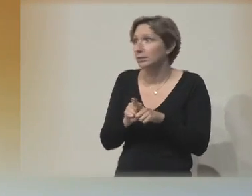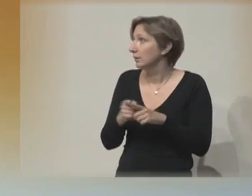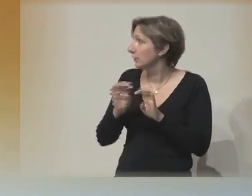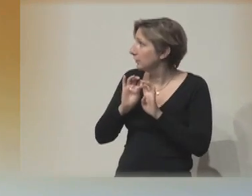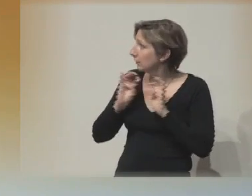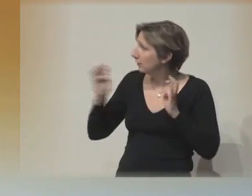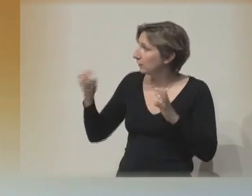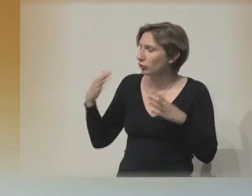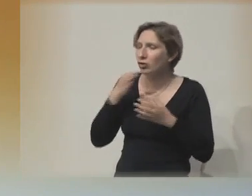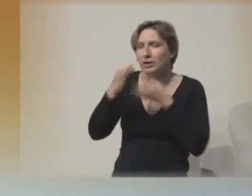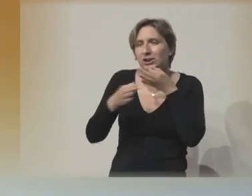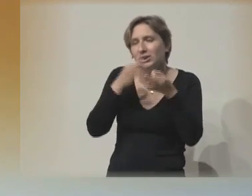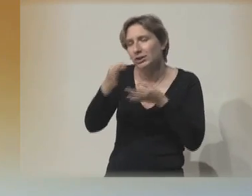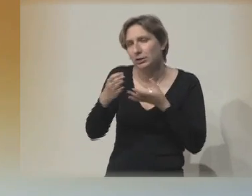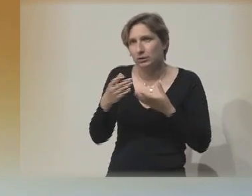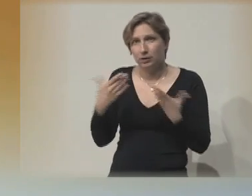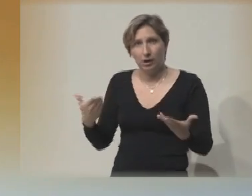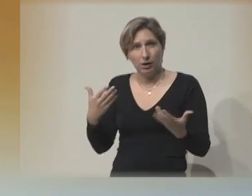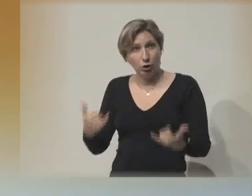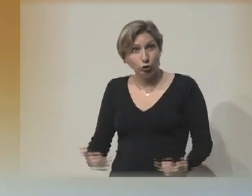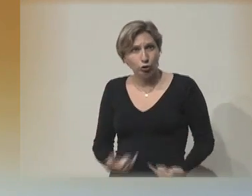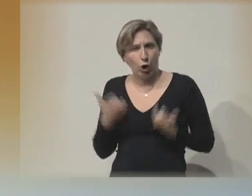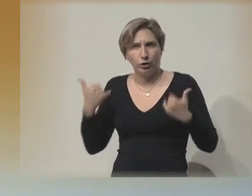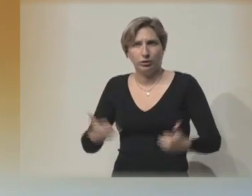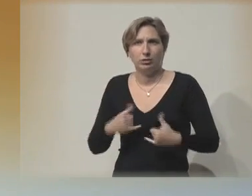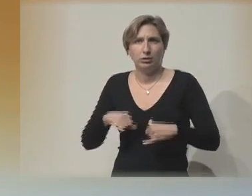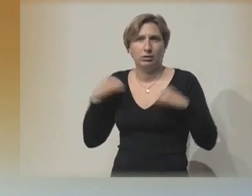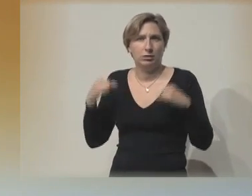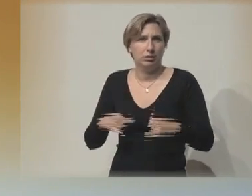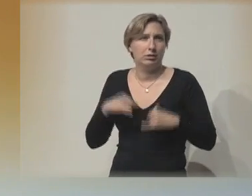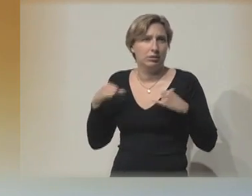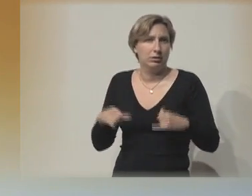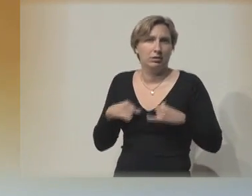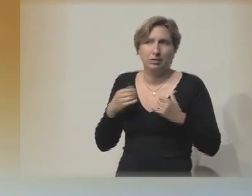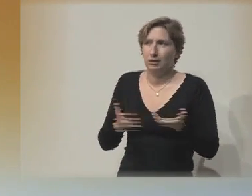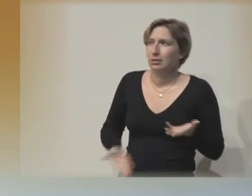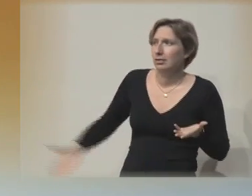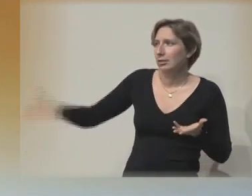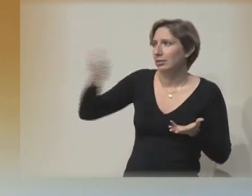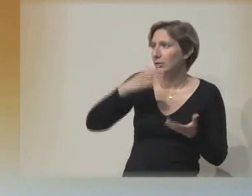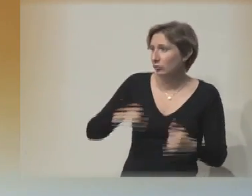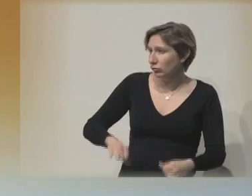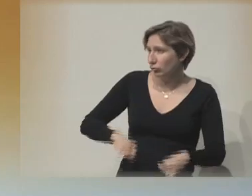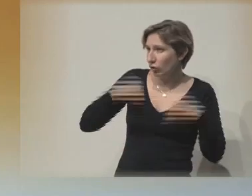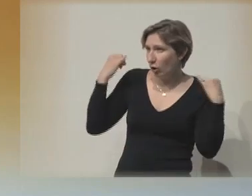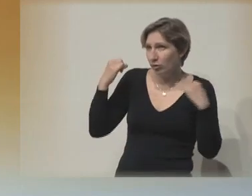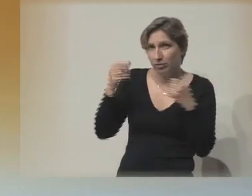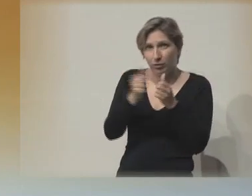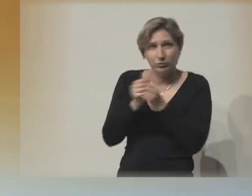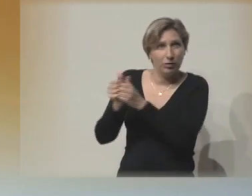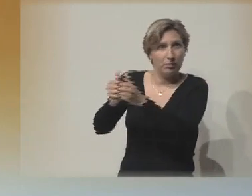tribune, mais la jeunesse de la foule que vous formez